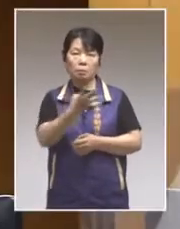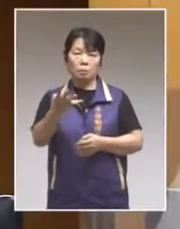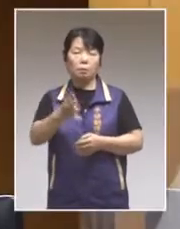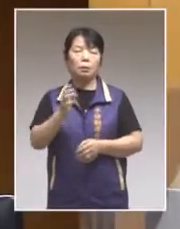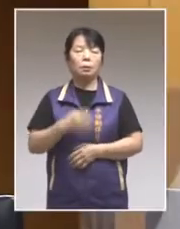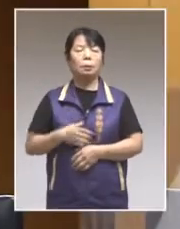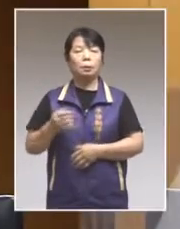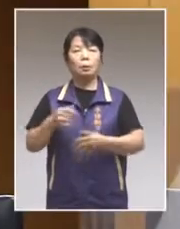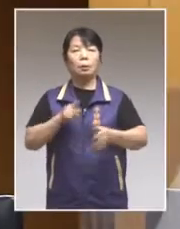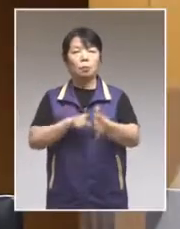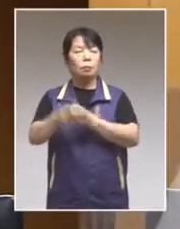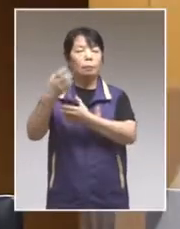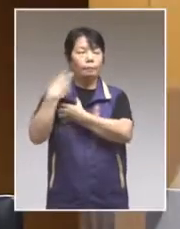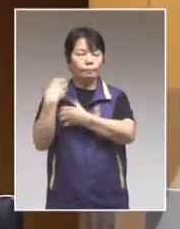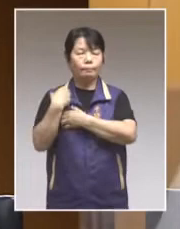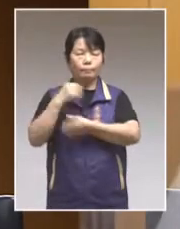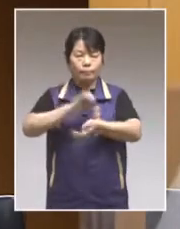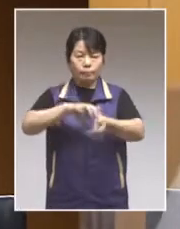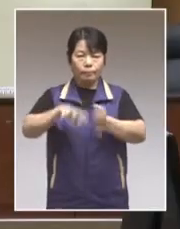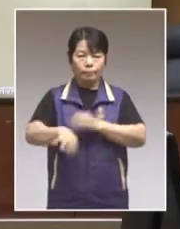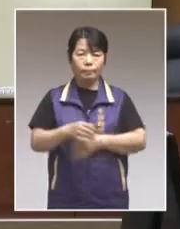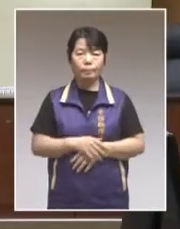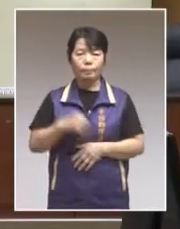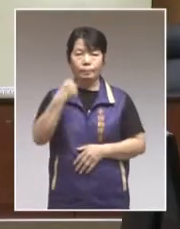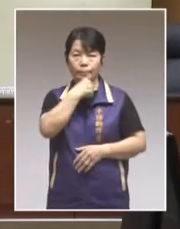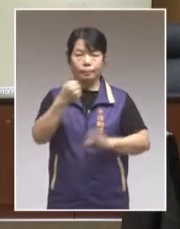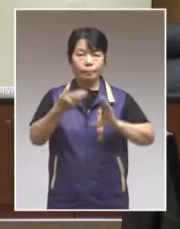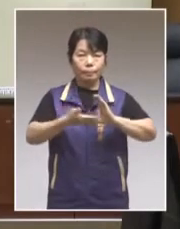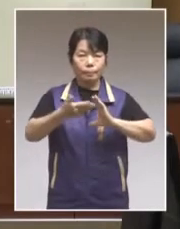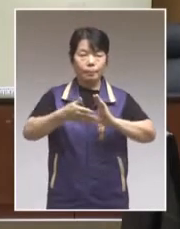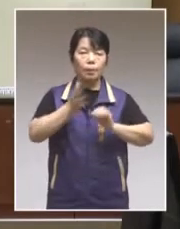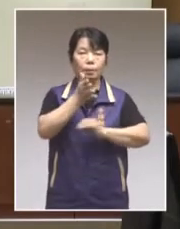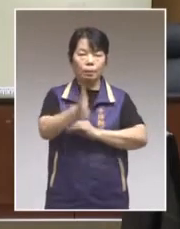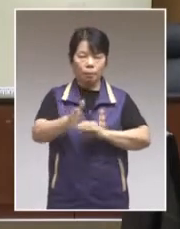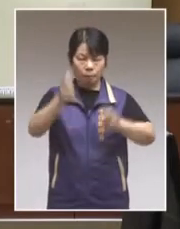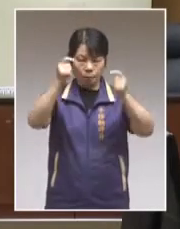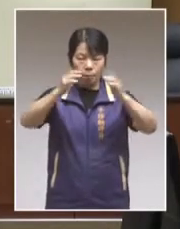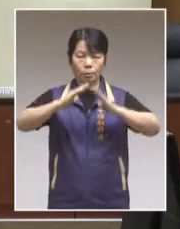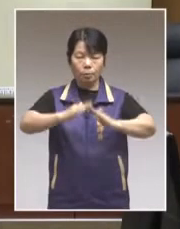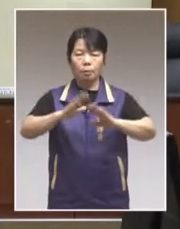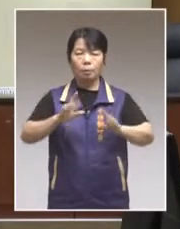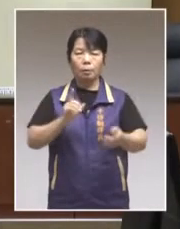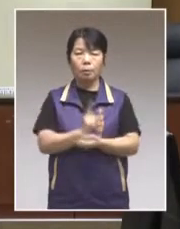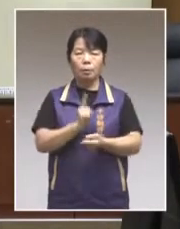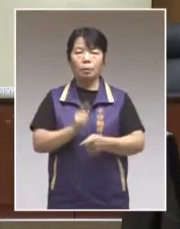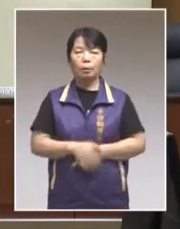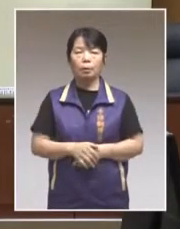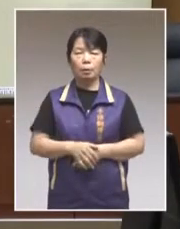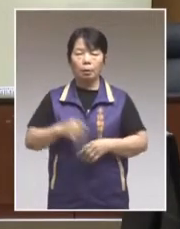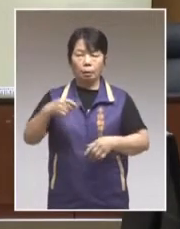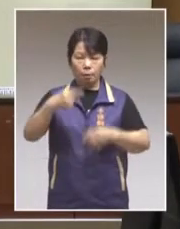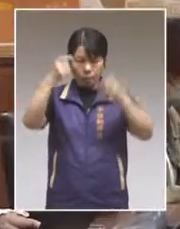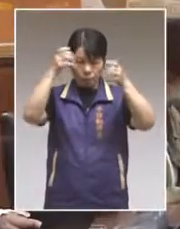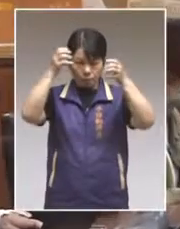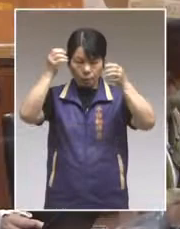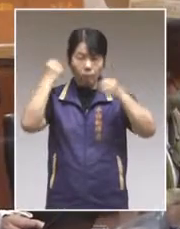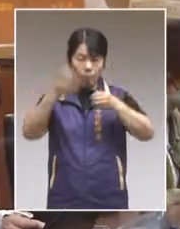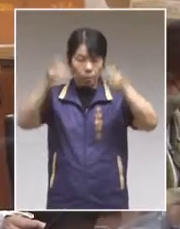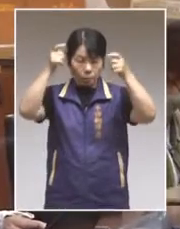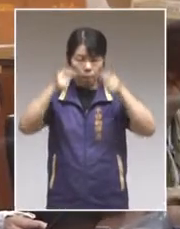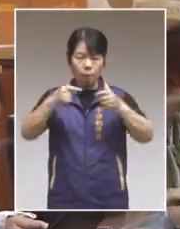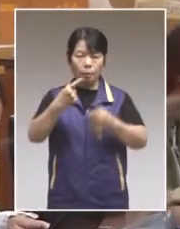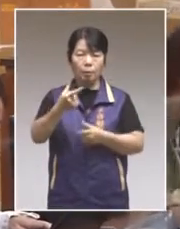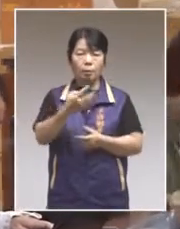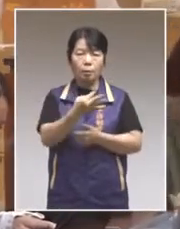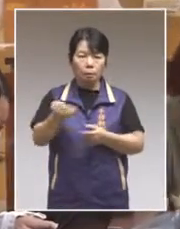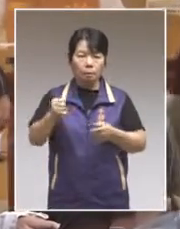谢。 台师提问。想请问一下高雄清冠一号的状况，那药局是否买